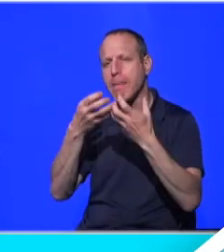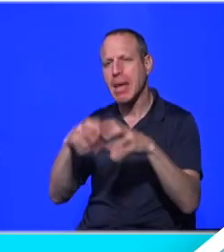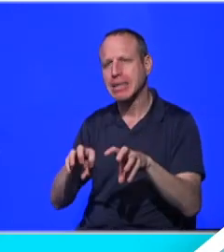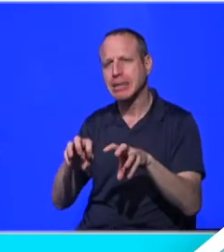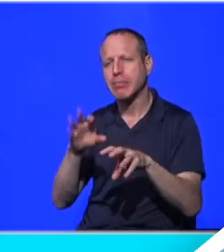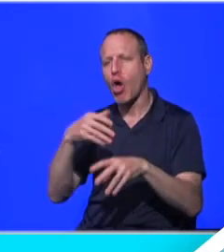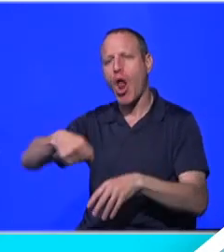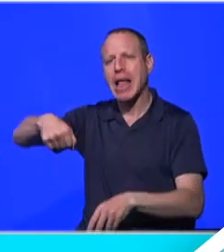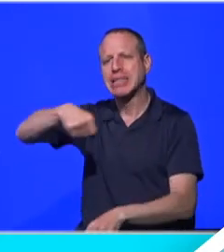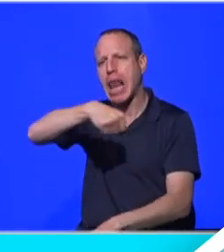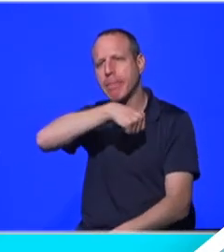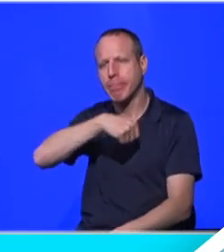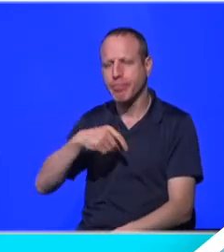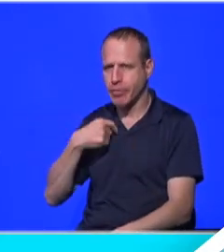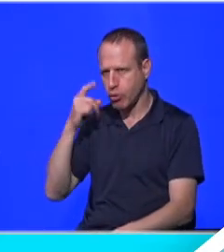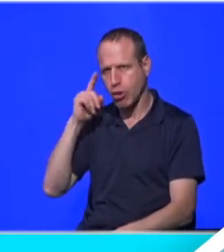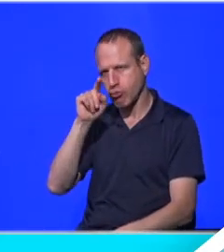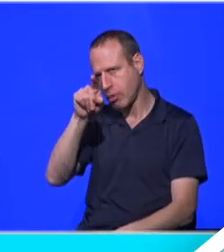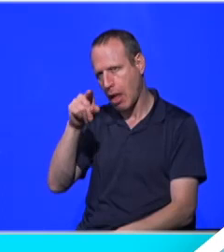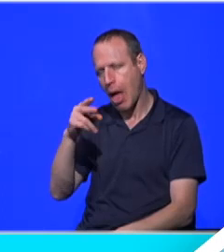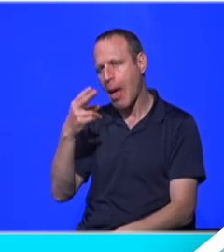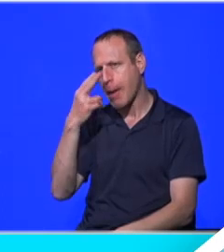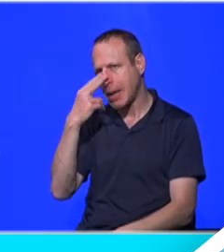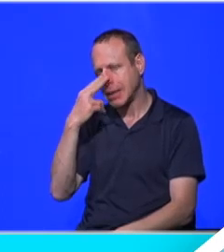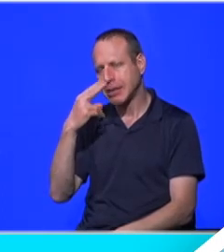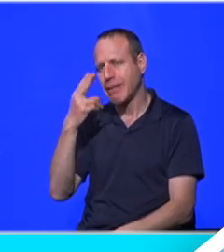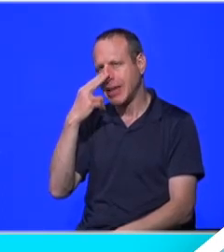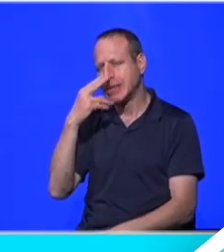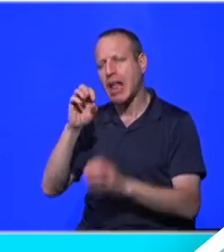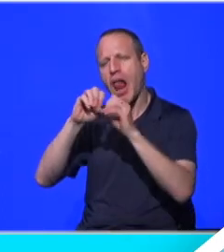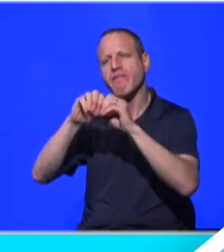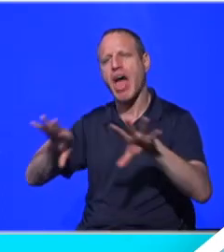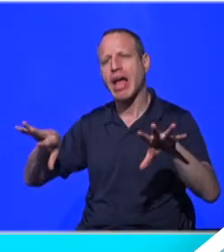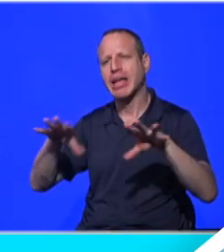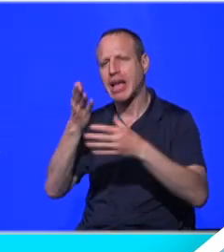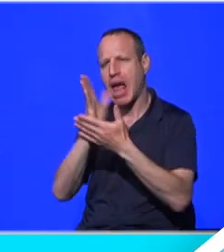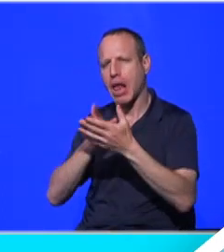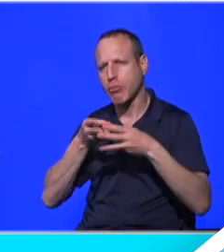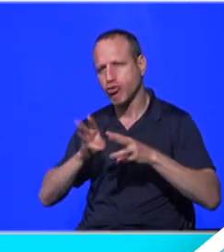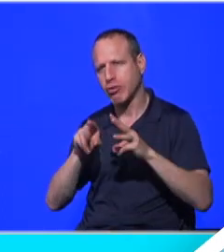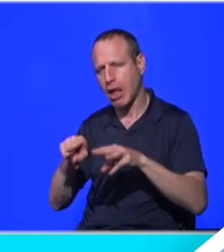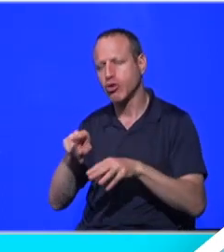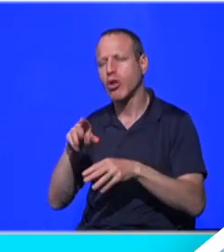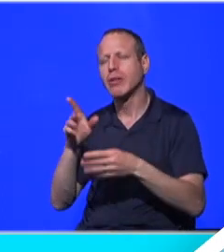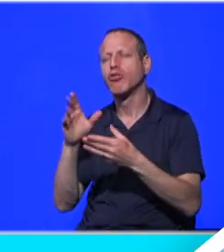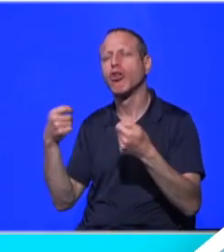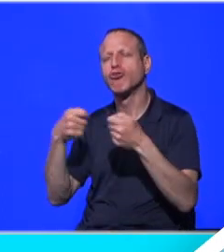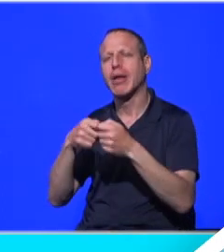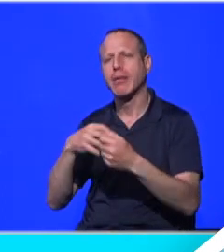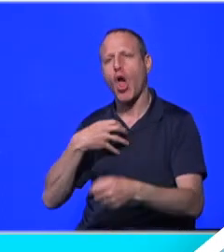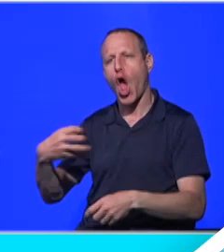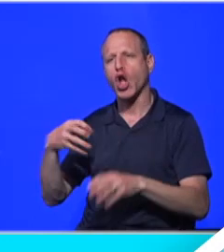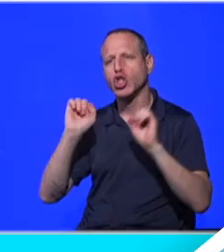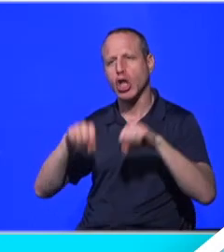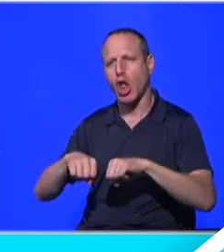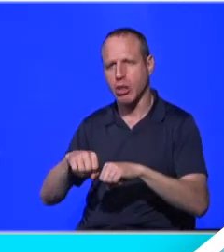בכל הסלים, ואני יודעת שאתה מנסה וניסית לפרק חלק מהשיטה הזאת של הקשרים בין ההון שלטון, אבל